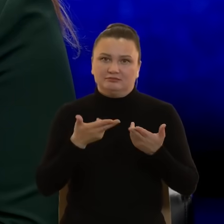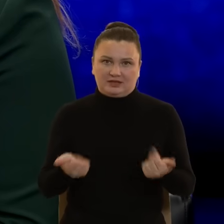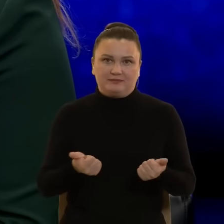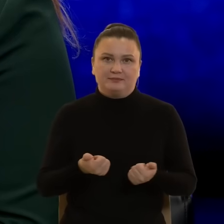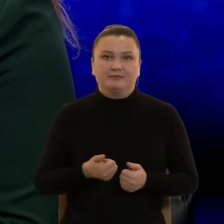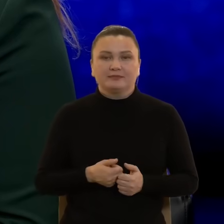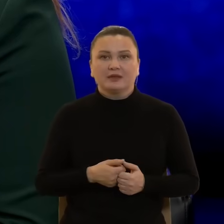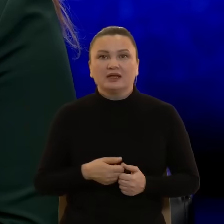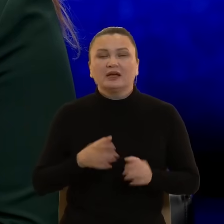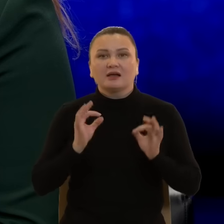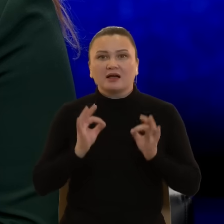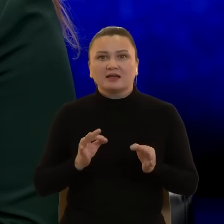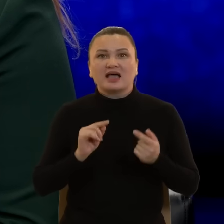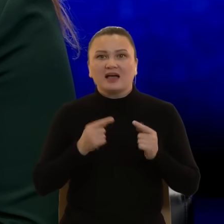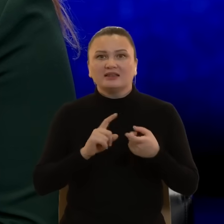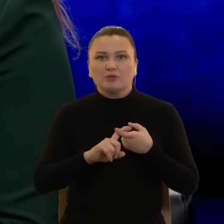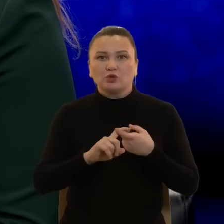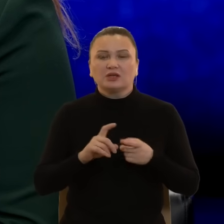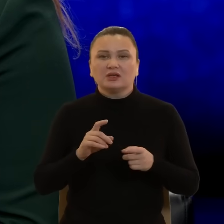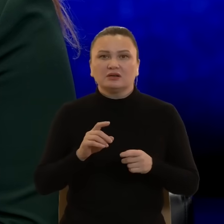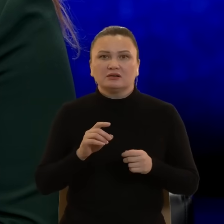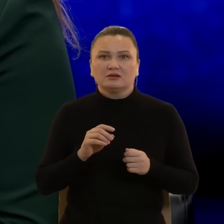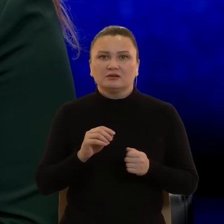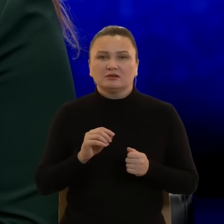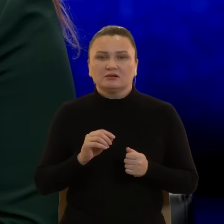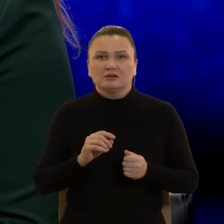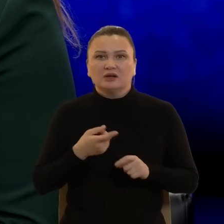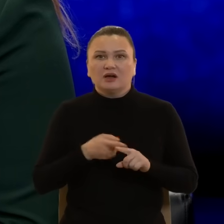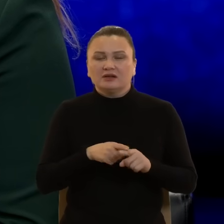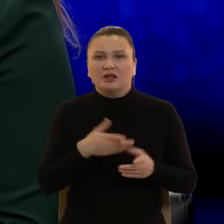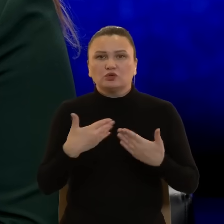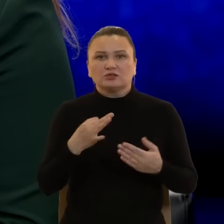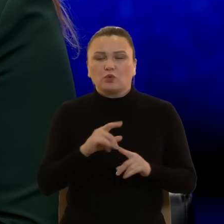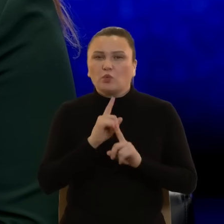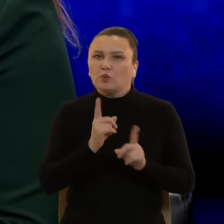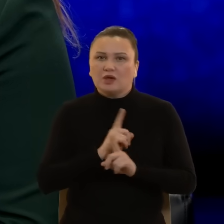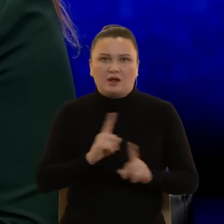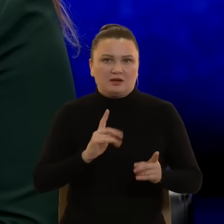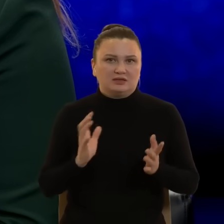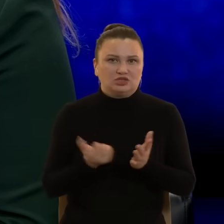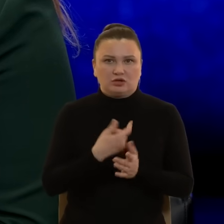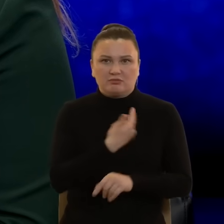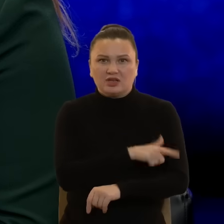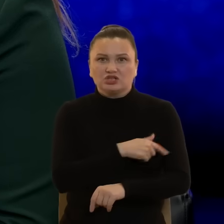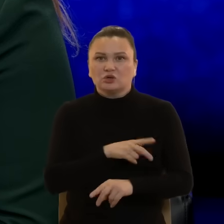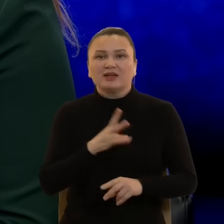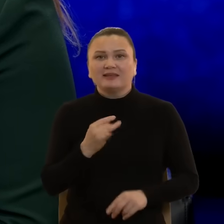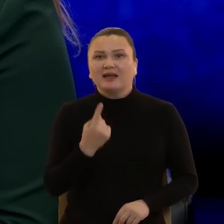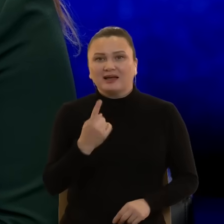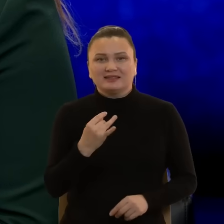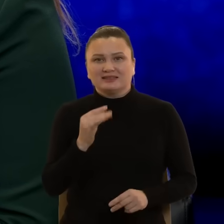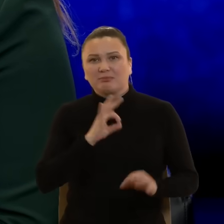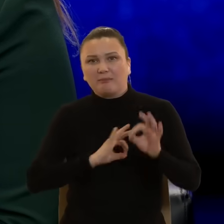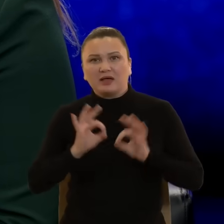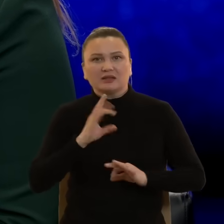кажется, что как раз антибиотики – это те препараты, да, которые относятся к уникальным достижениям медицины, потому что ни один из